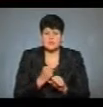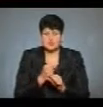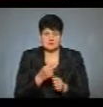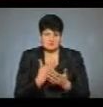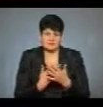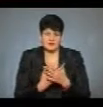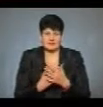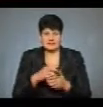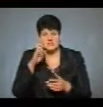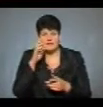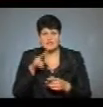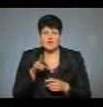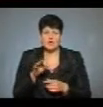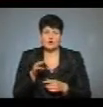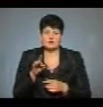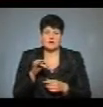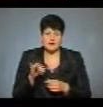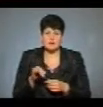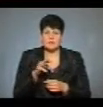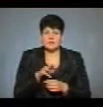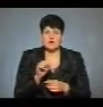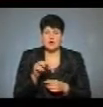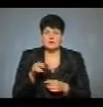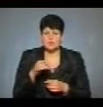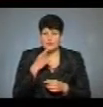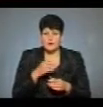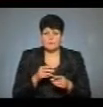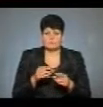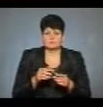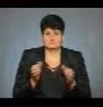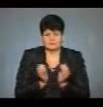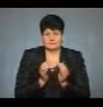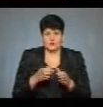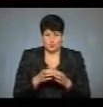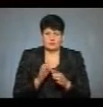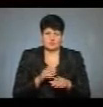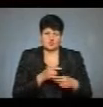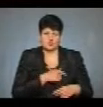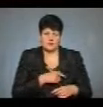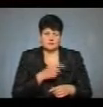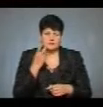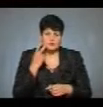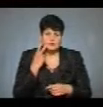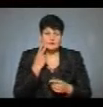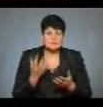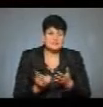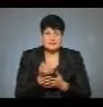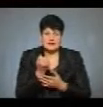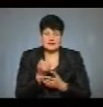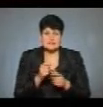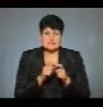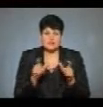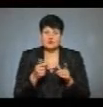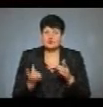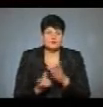виглядом державних лотерей. За словами Михайла Апостола, мобільні групи черговатимуть цілодобово біля виявлених гральних закладів, щоб вони знову